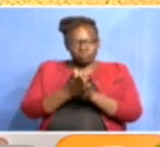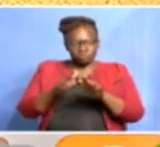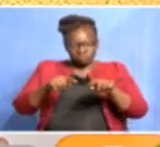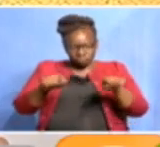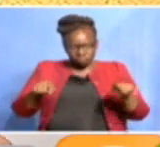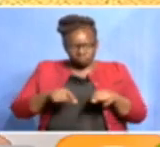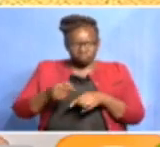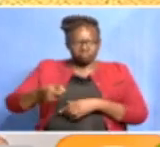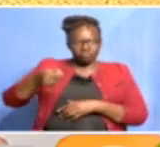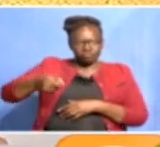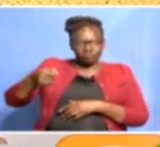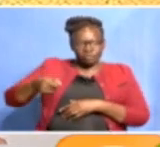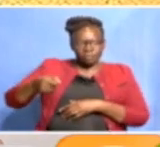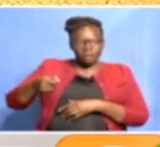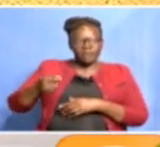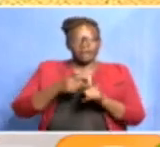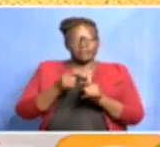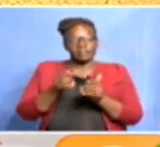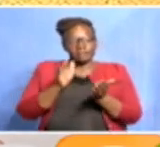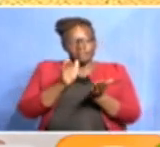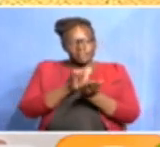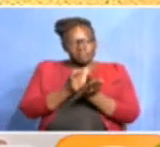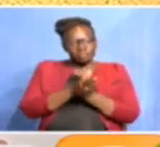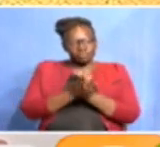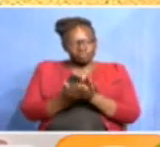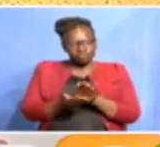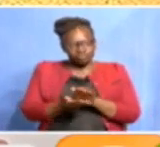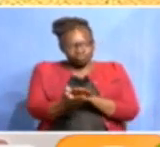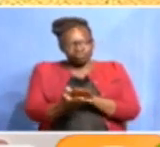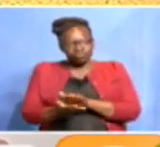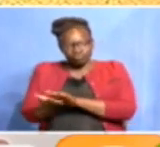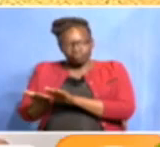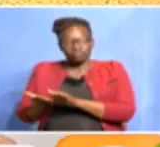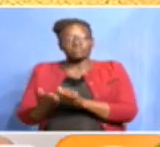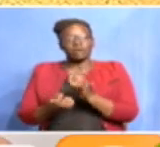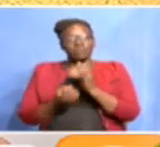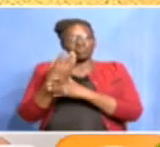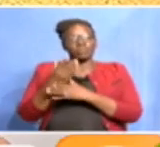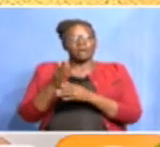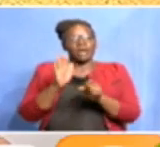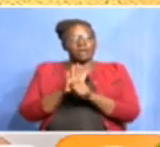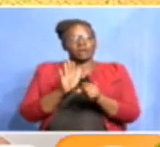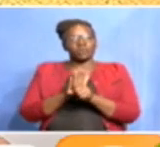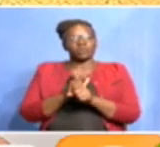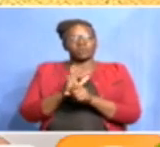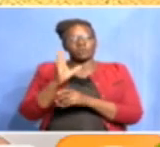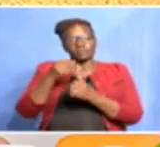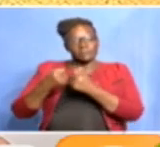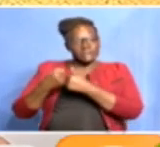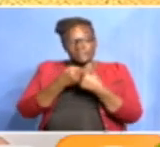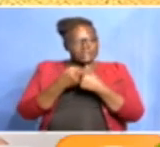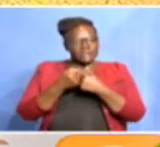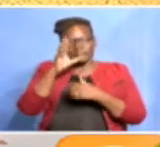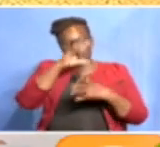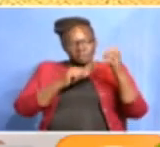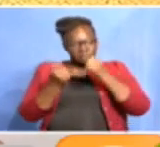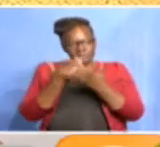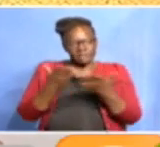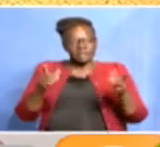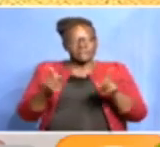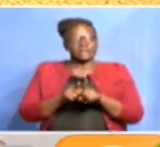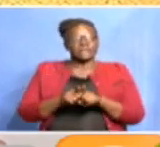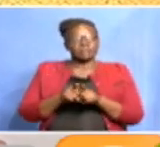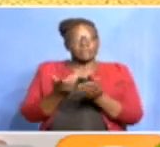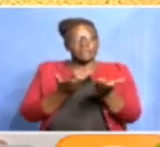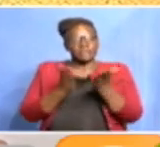sandarusi kunradhi na kuwekwa kwenye maboksi kimefichua upungufu mkubwa wa vifaa na hata wahudumu wa afya katika hospitali ya Pumwani.